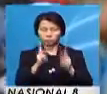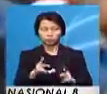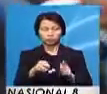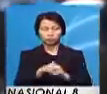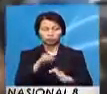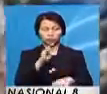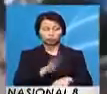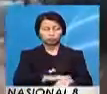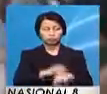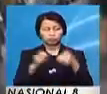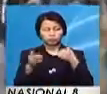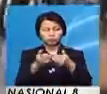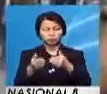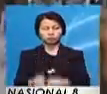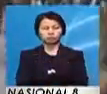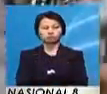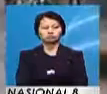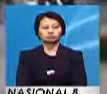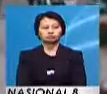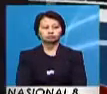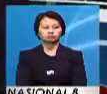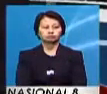masa terdekat.